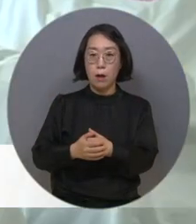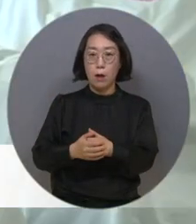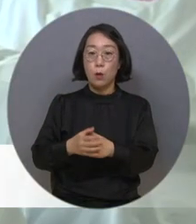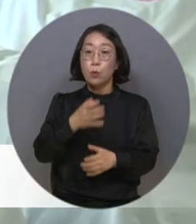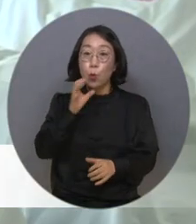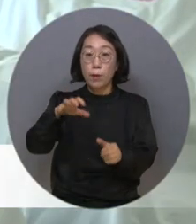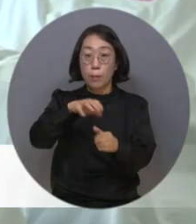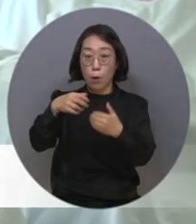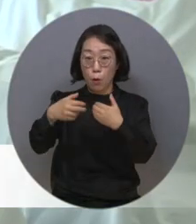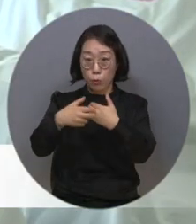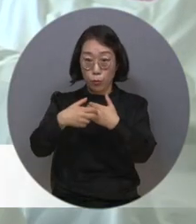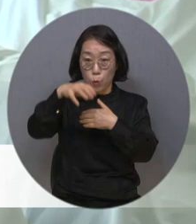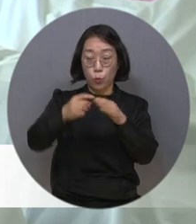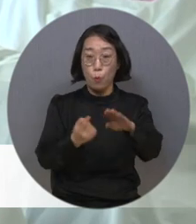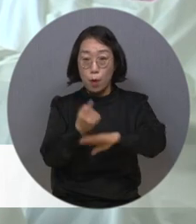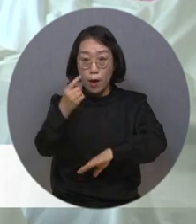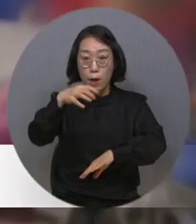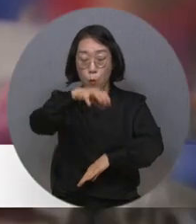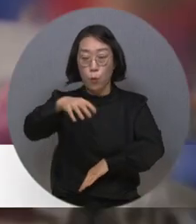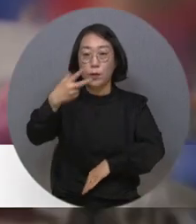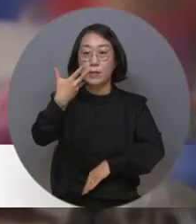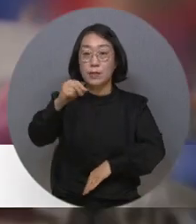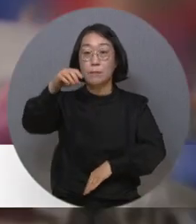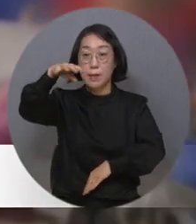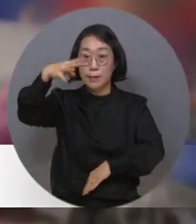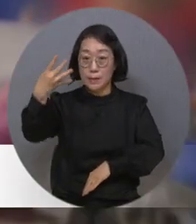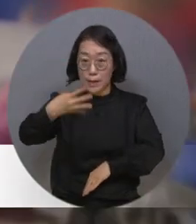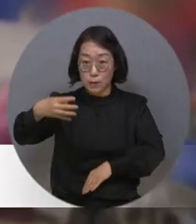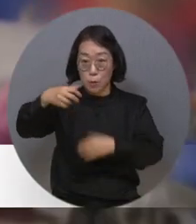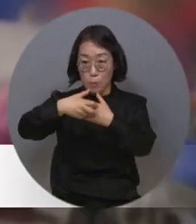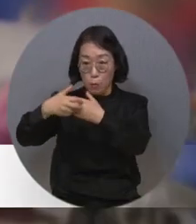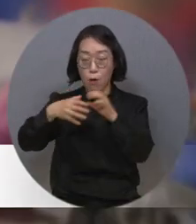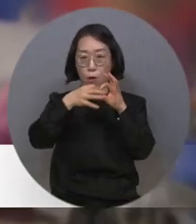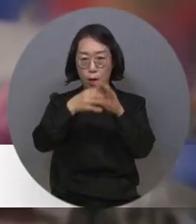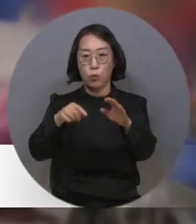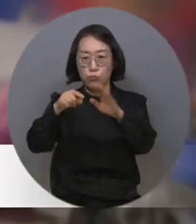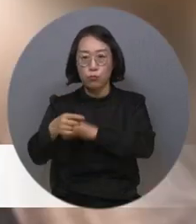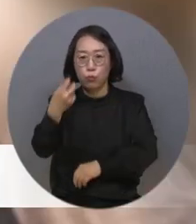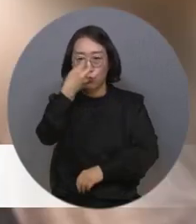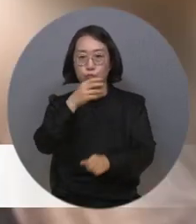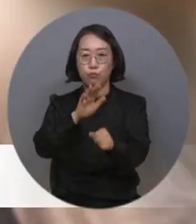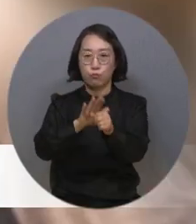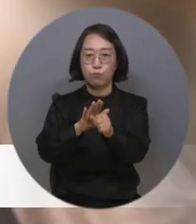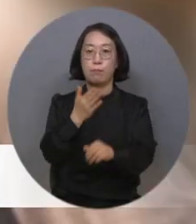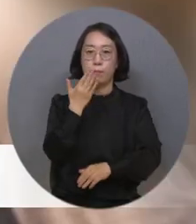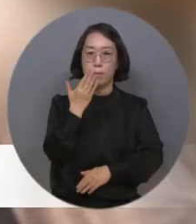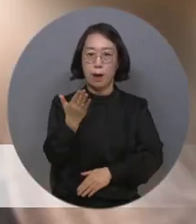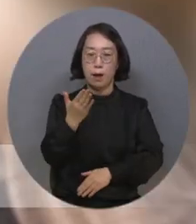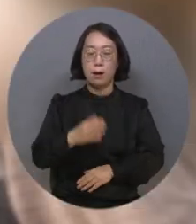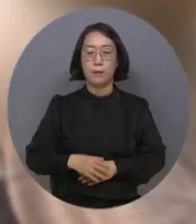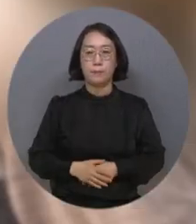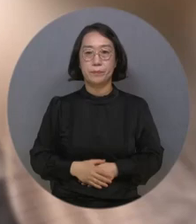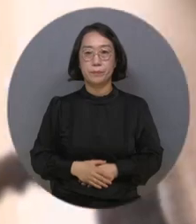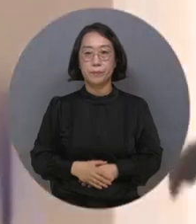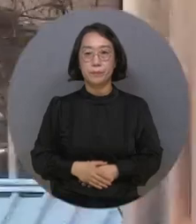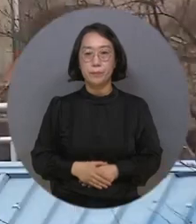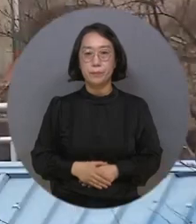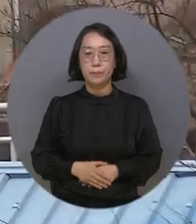제외하고 전국 약 7만 4천 개소의 병원, 의원 등을 계속 이용할 수 있습니다.